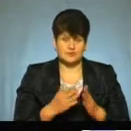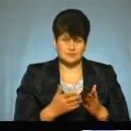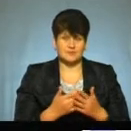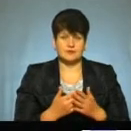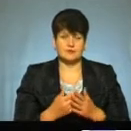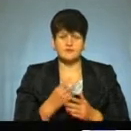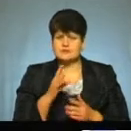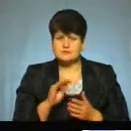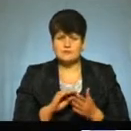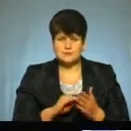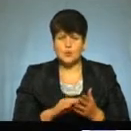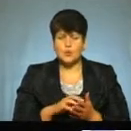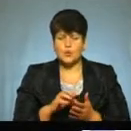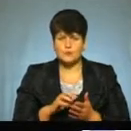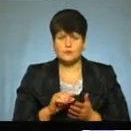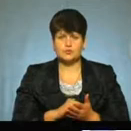все відображено, копія буде